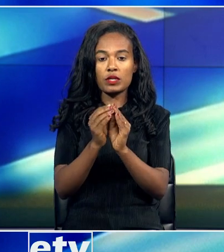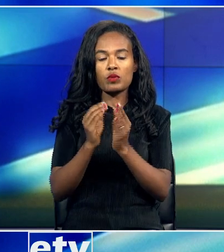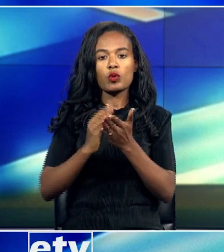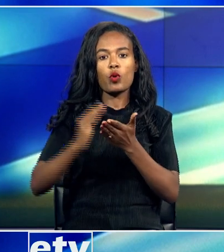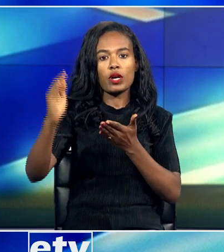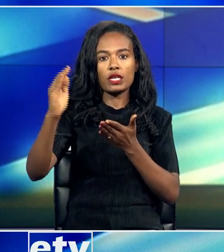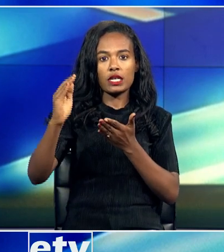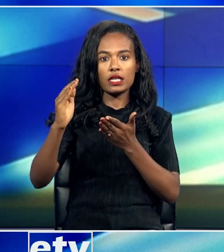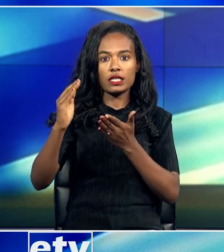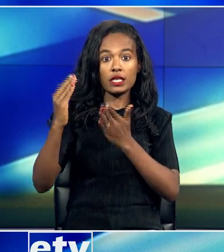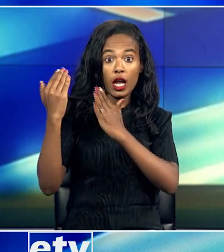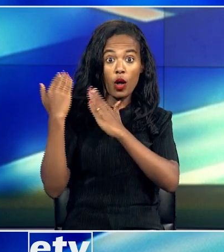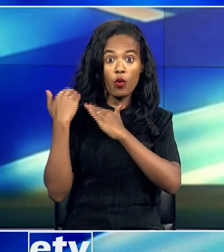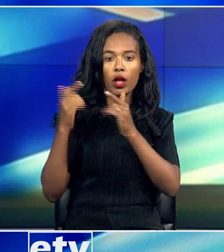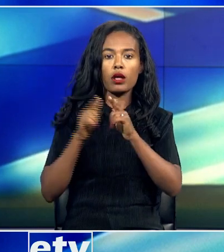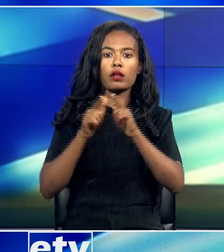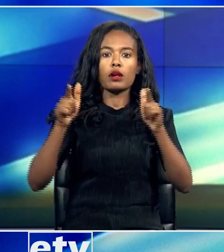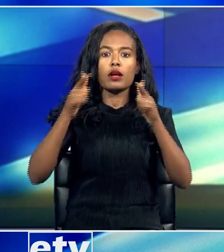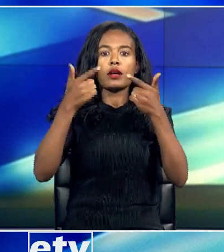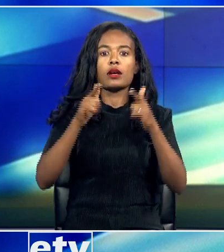ተወገደለት ከላይ ላይ። ይሄ ትልቅ ድል ነው።